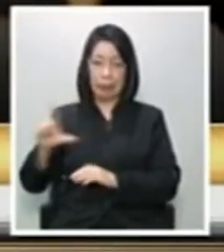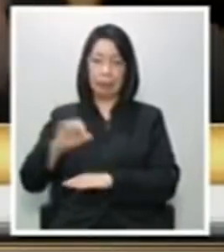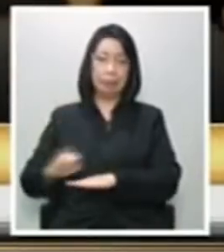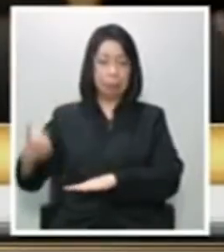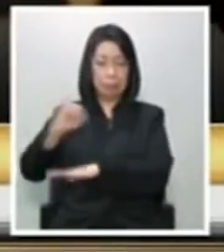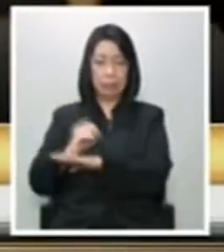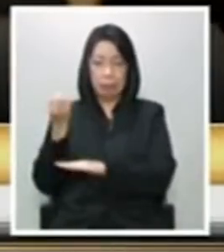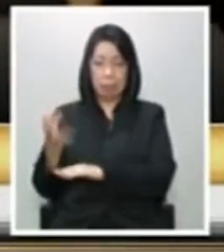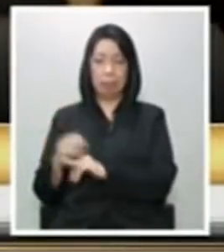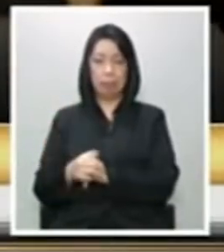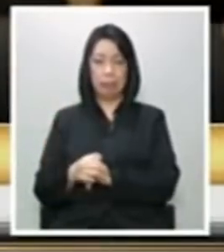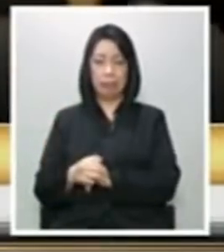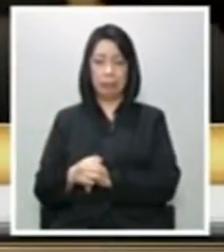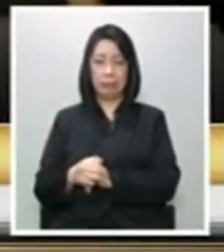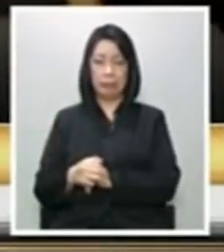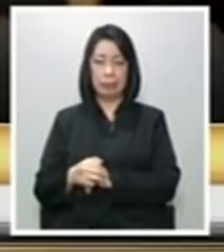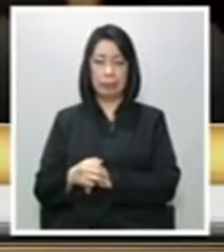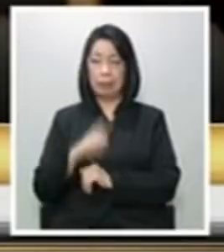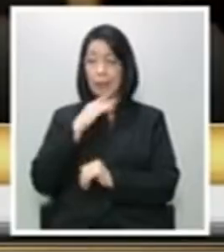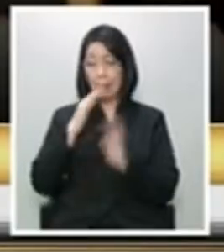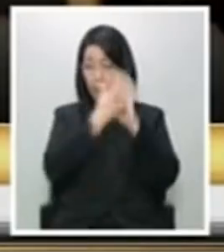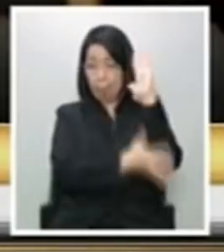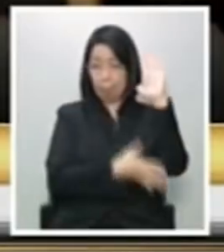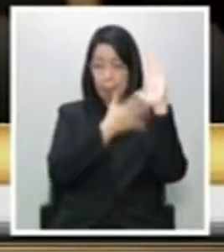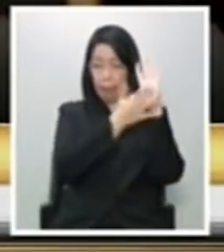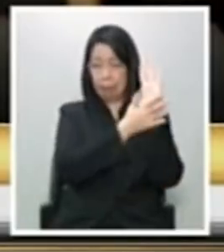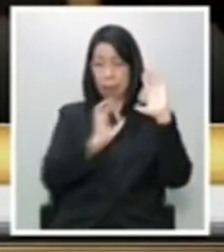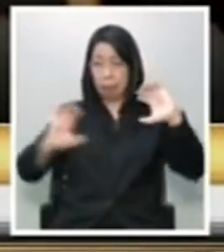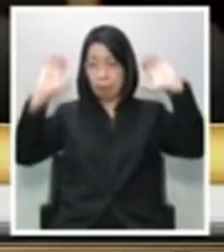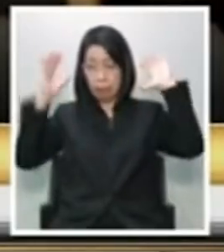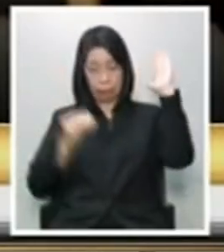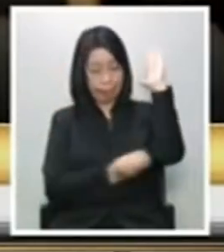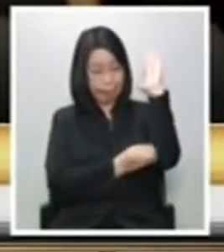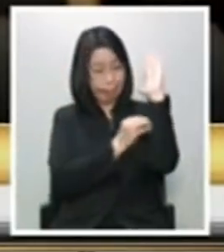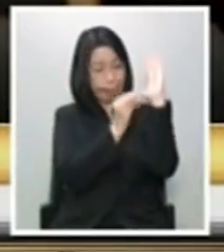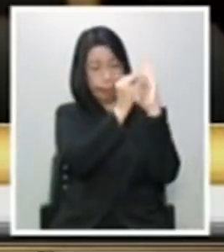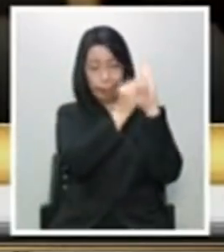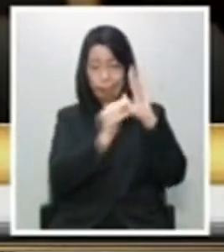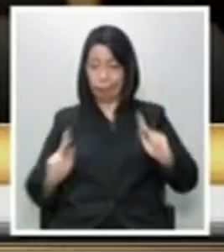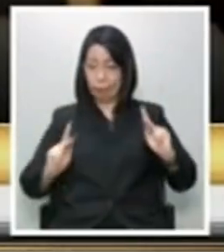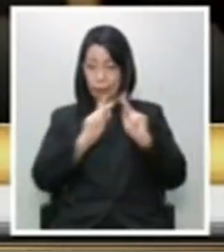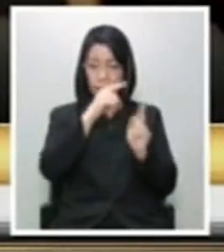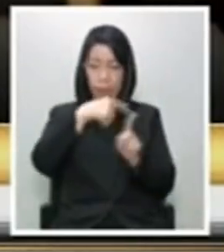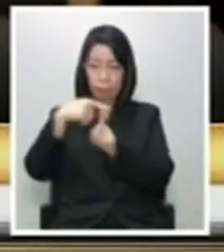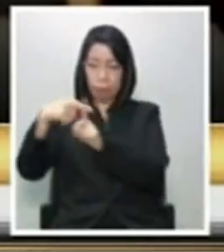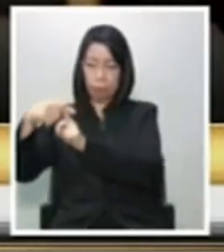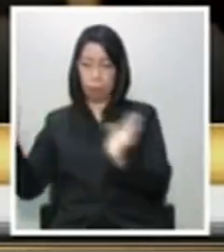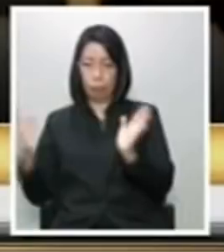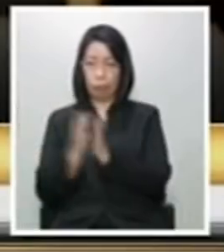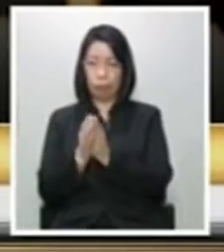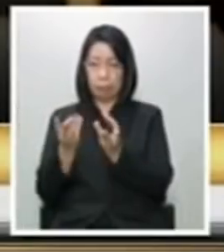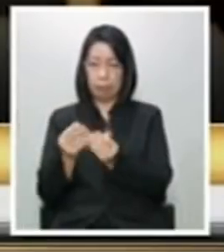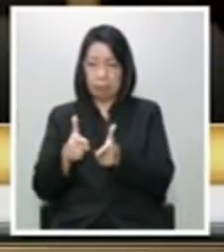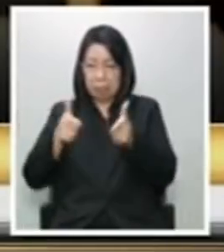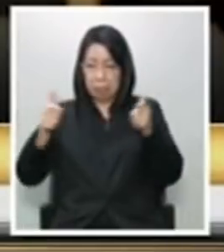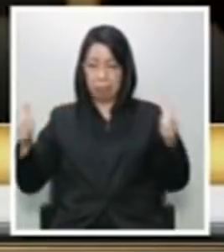เนื้อที่อยู่แค่320ไร่แต่ถ้าเกิดเราเอาแผนที่ที่ก็เป็นของรัฐเอามารวมกันแล้วมาบวกกันที่ดินงอกครับงอกจ